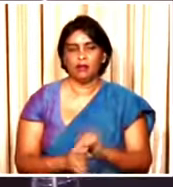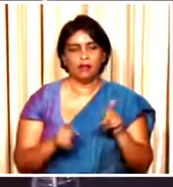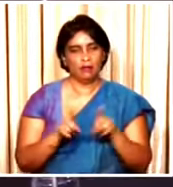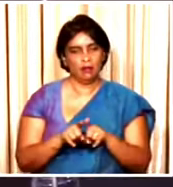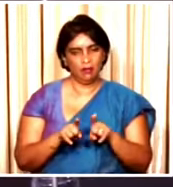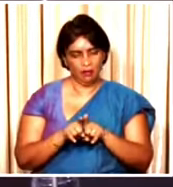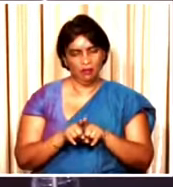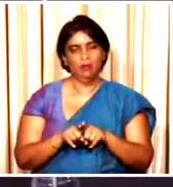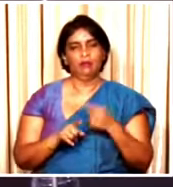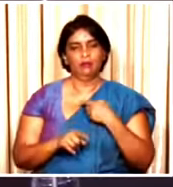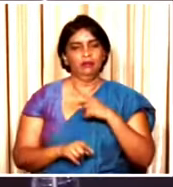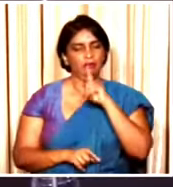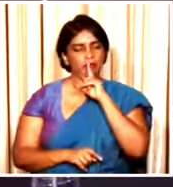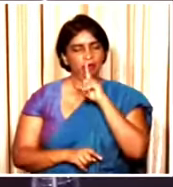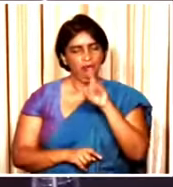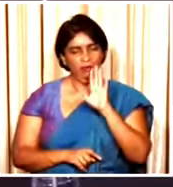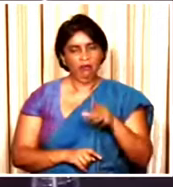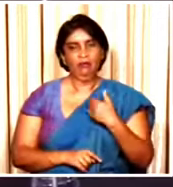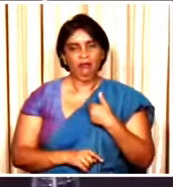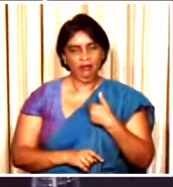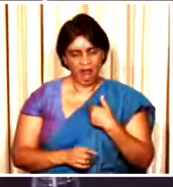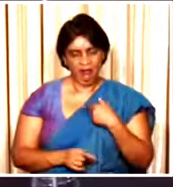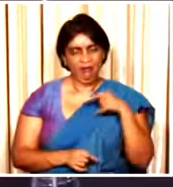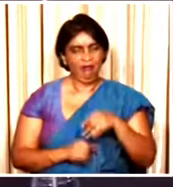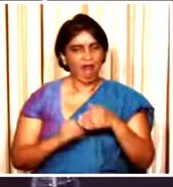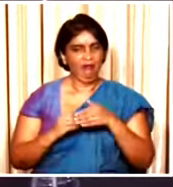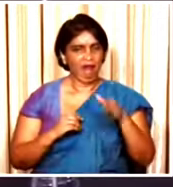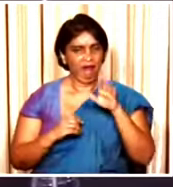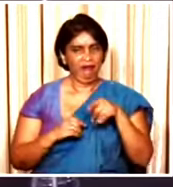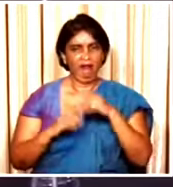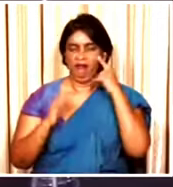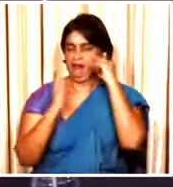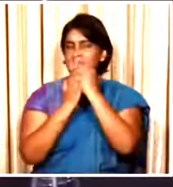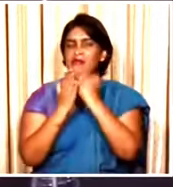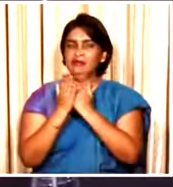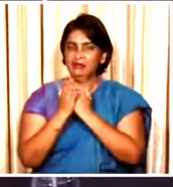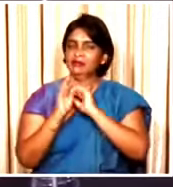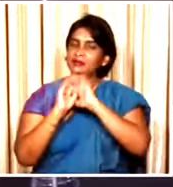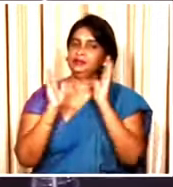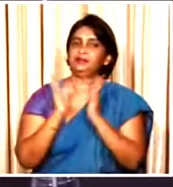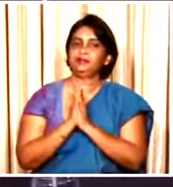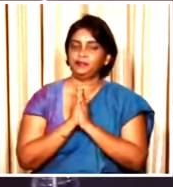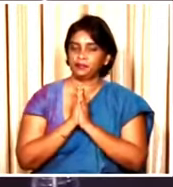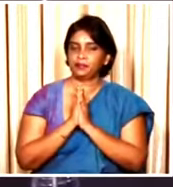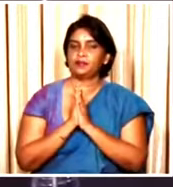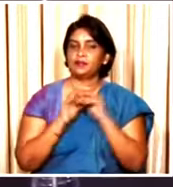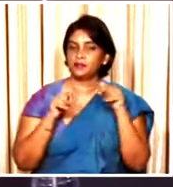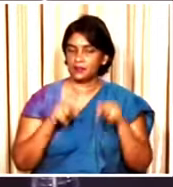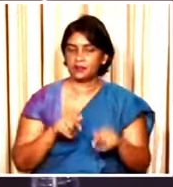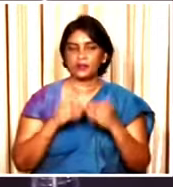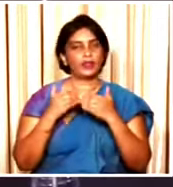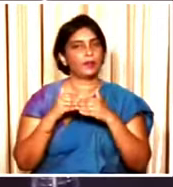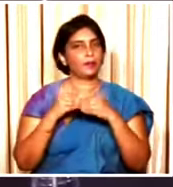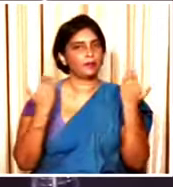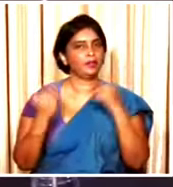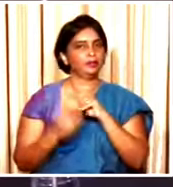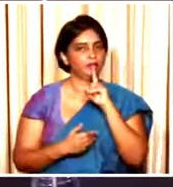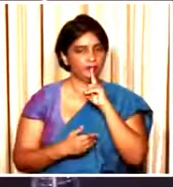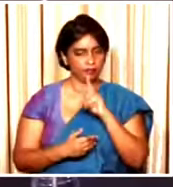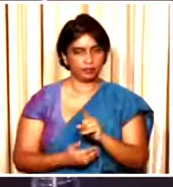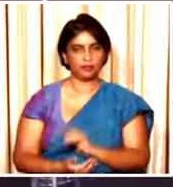එක්කම මම කියන්නට ඕනේ මේ තිබෙන කරුණු කාරණා අතරේ දැන් මේ පුවත්පතක තියෙනවා